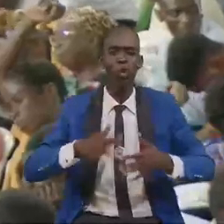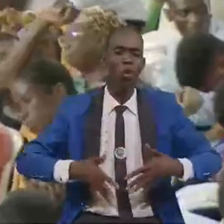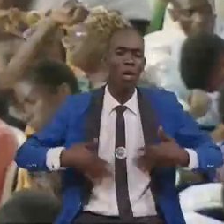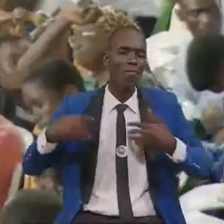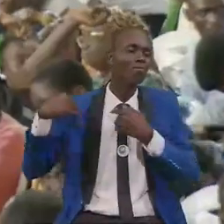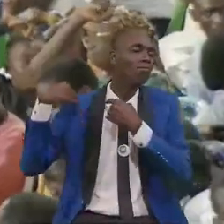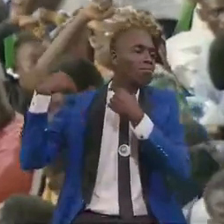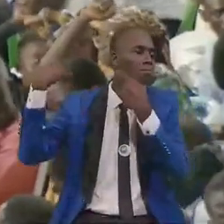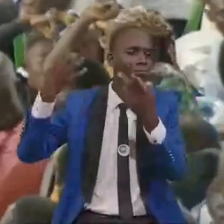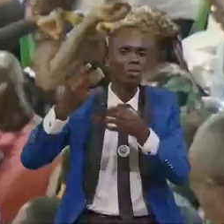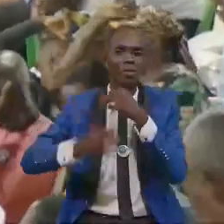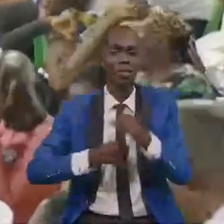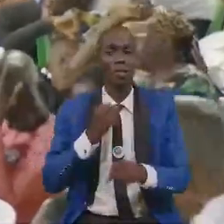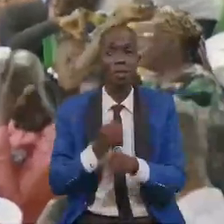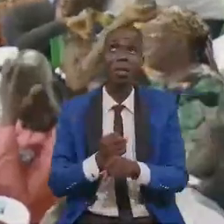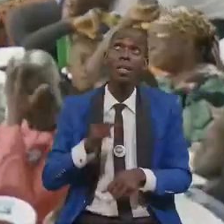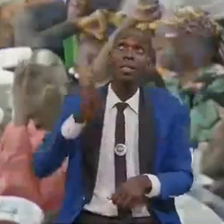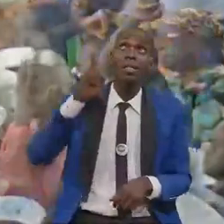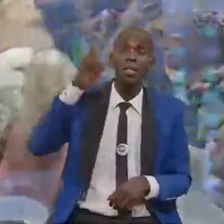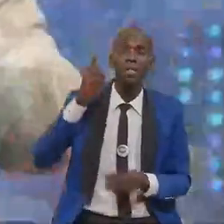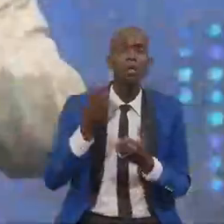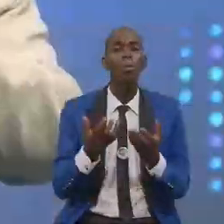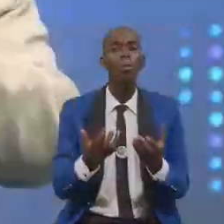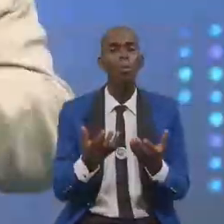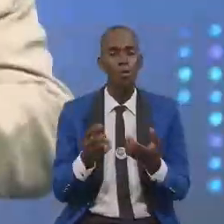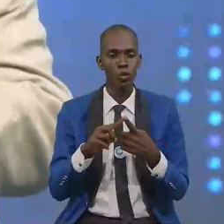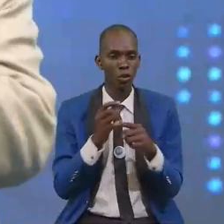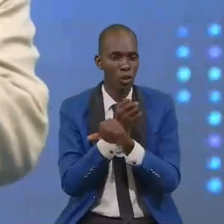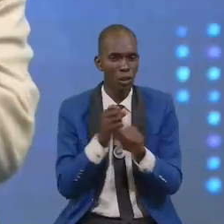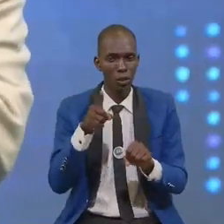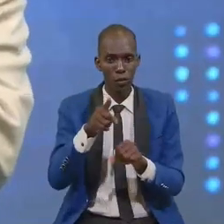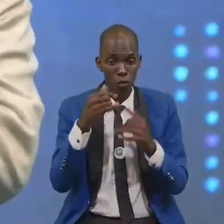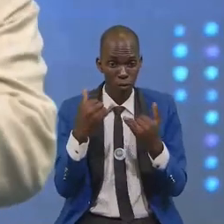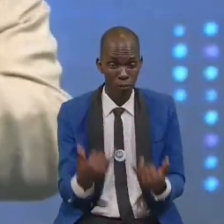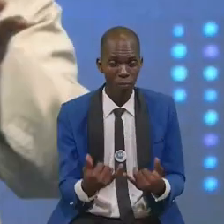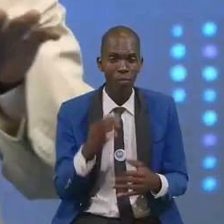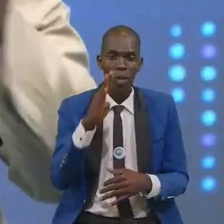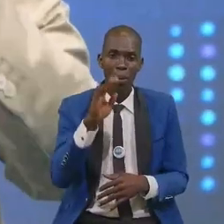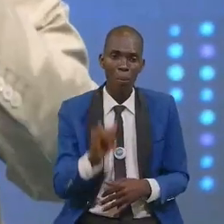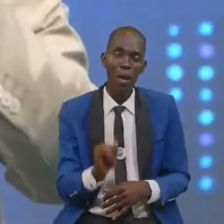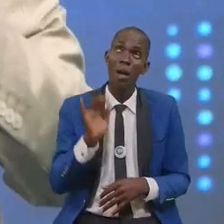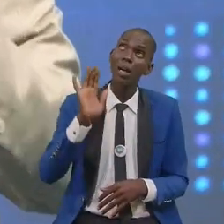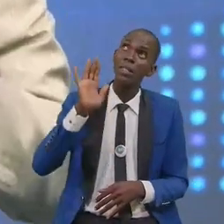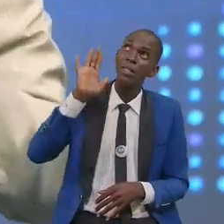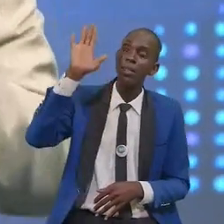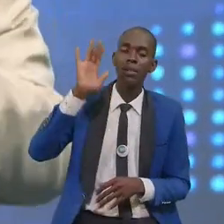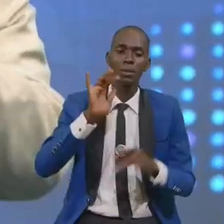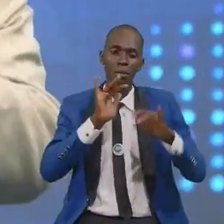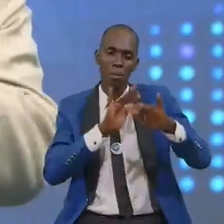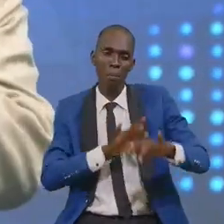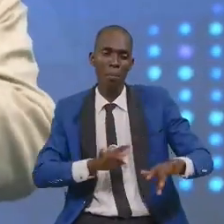ces nombreuses années il veut te sauver maintenant par Sa miséricorde